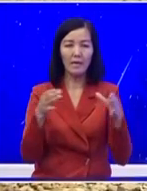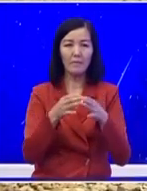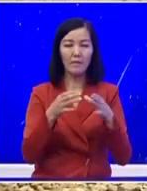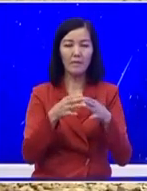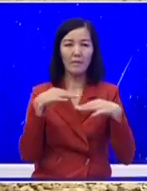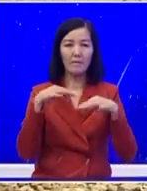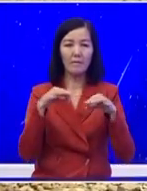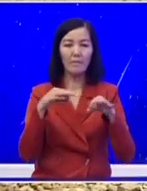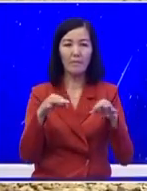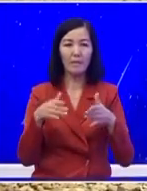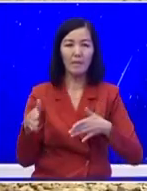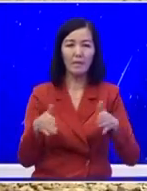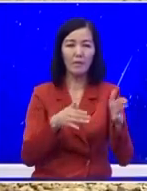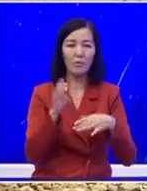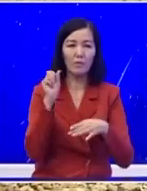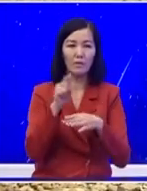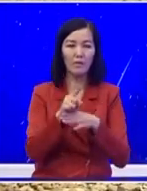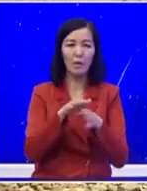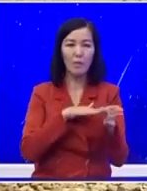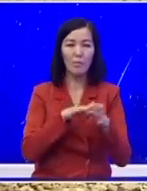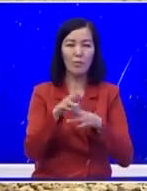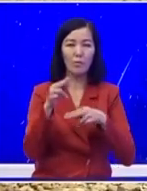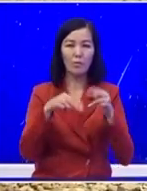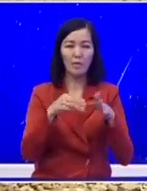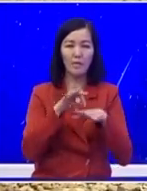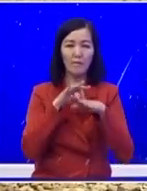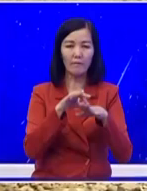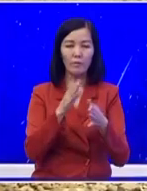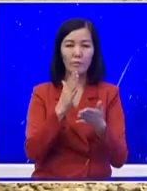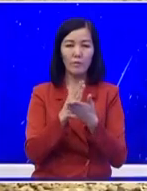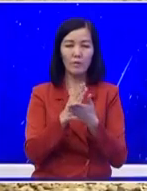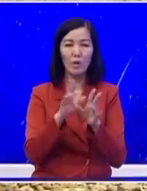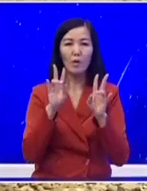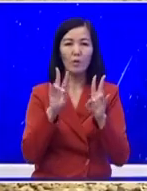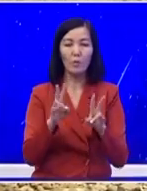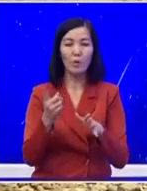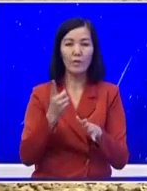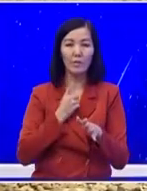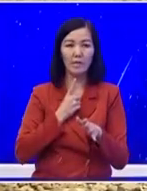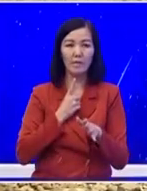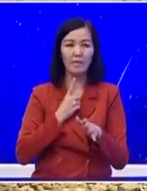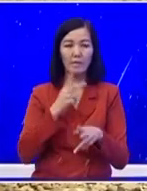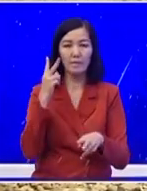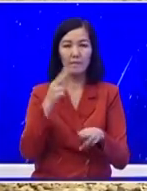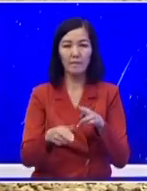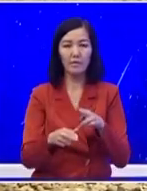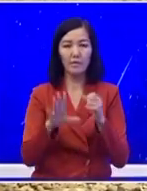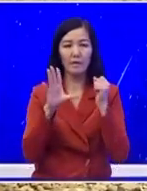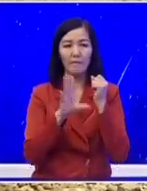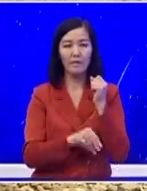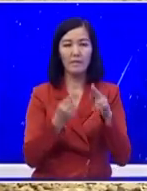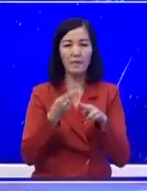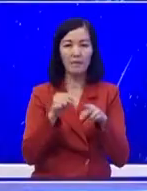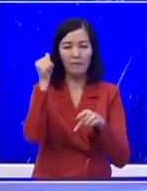дорог, заказчик, полным ходом идет строительство, но ожидаем вообще завершения к концу этого